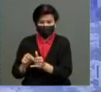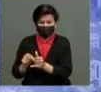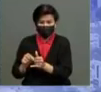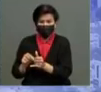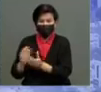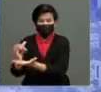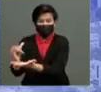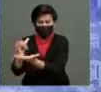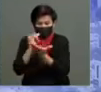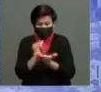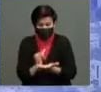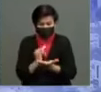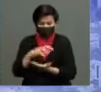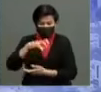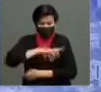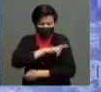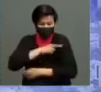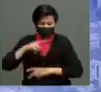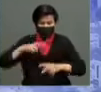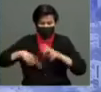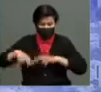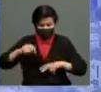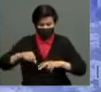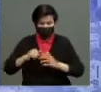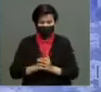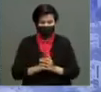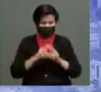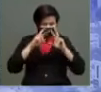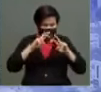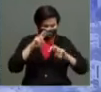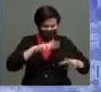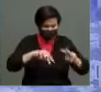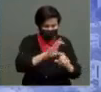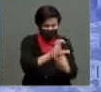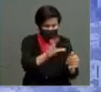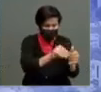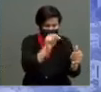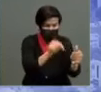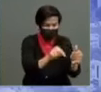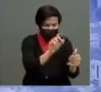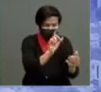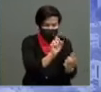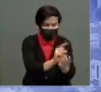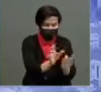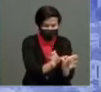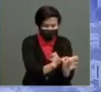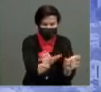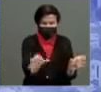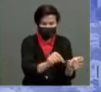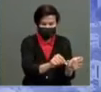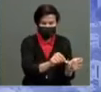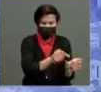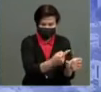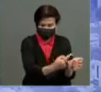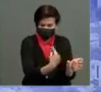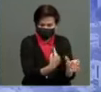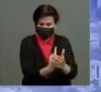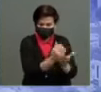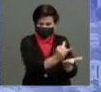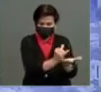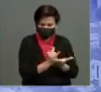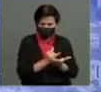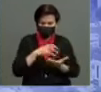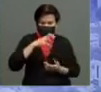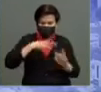การรักษาค้นหาผู้ป่วยให้เร็วแยกผู้ป่วยที่ป่วยแล้วให้หาสถานที่ในการรักษายังอยู่ในแผนเดิมนะครับแล้